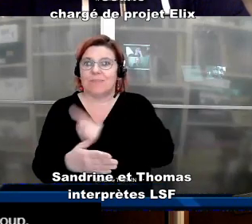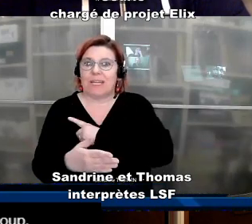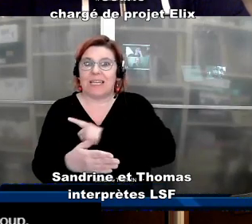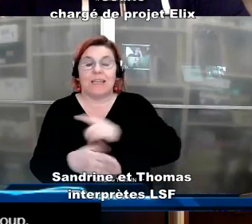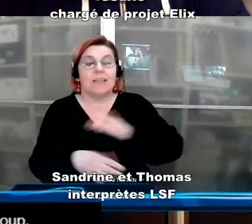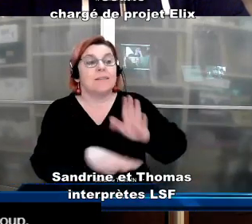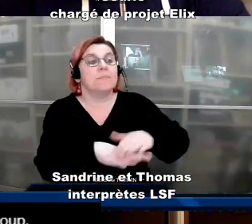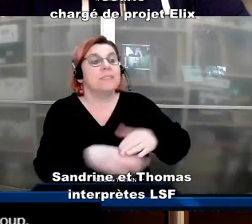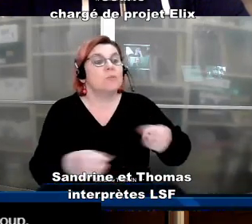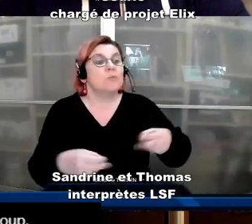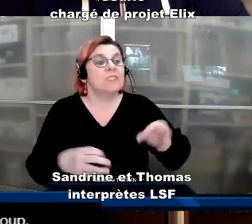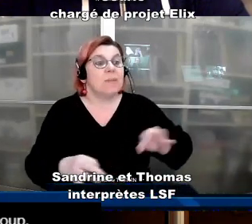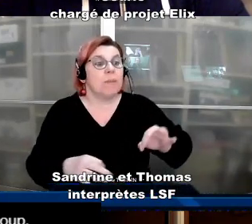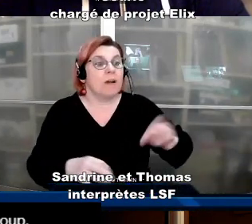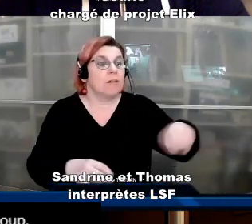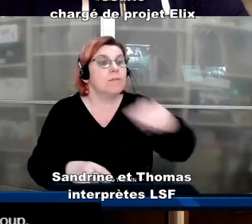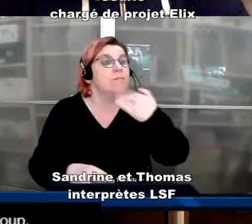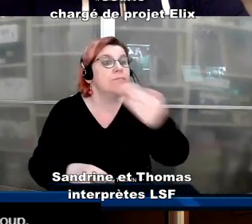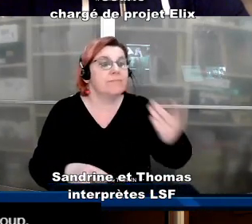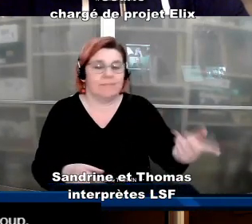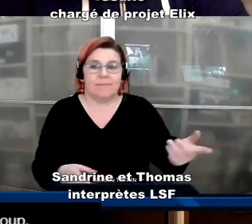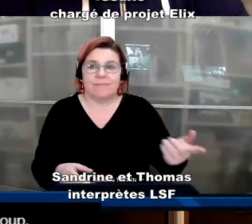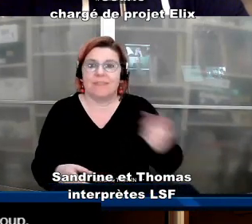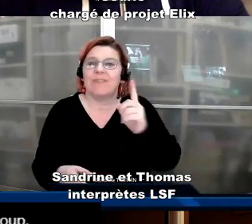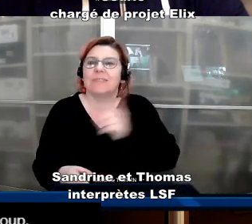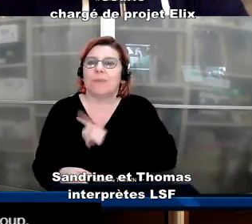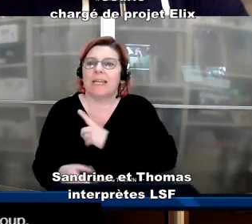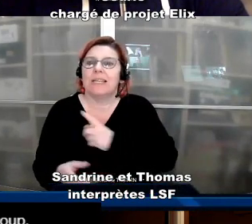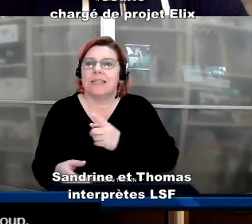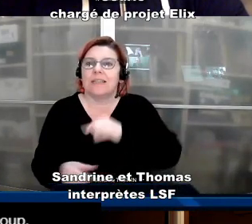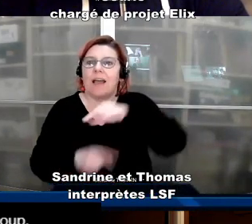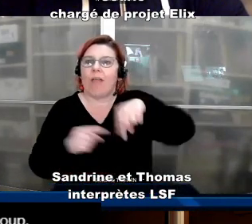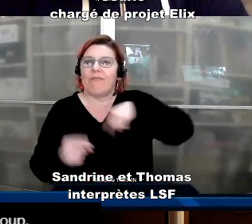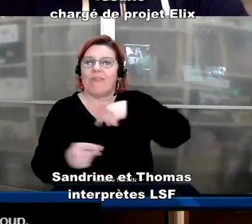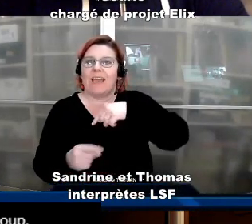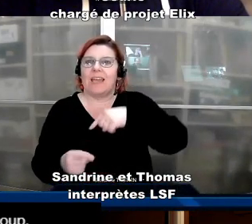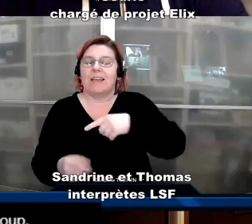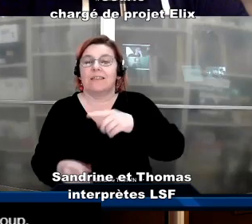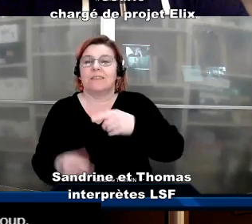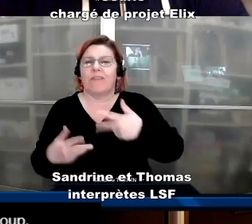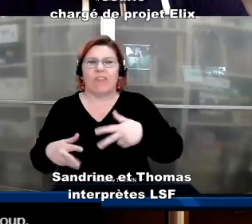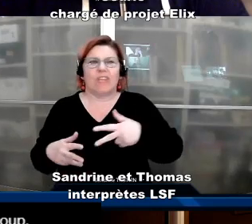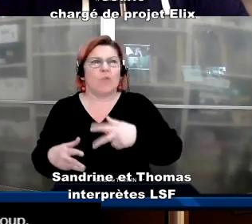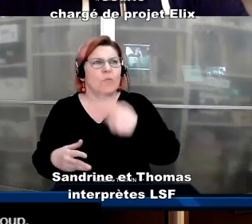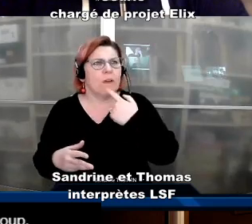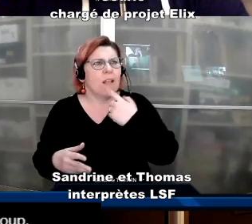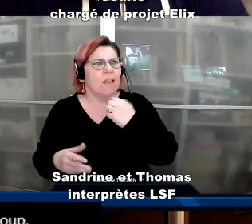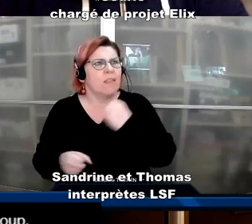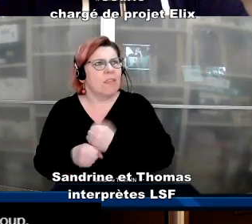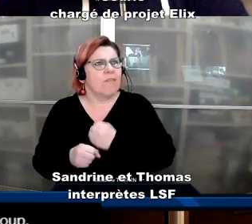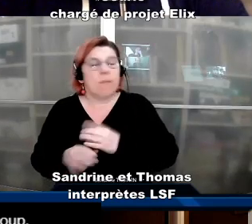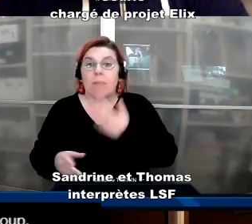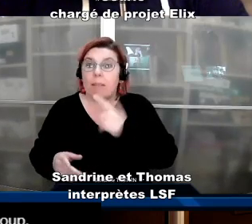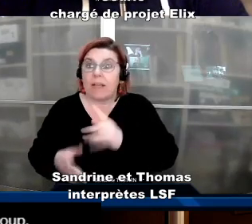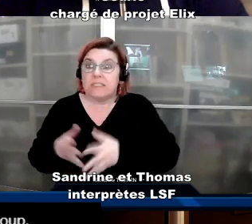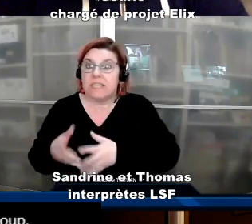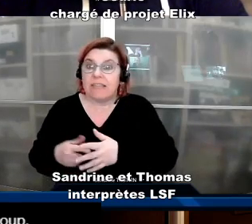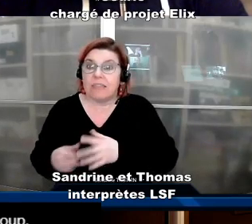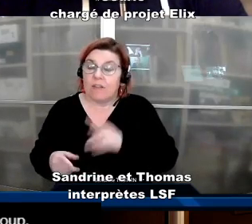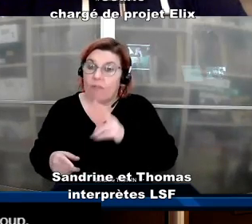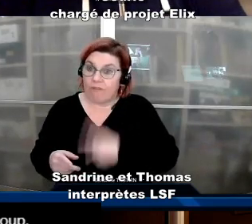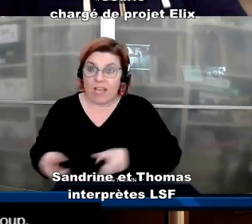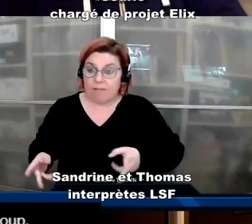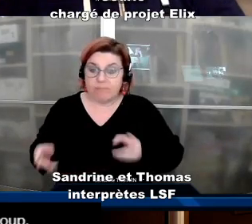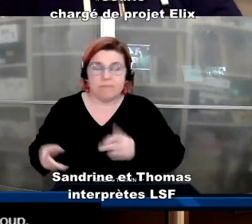sous-titres, ils n'auraient pas pu en profiter. Et c'était une vidéo qui parlait du travail bénévole, je crois. Donc ça ne parlait même pas de langue des signes. C'était vraiment un vrai épisode sur